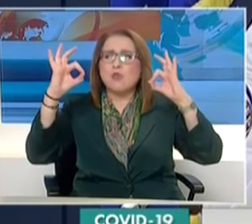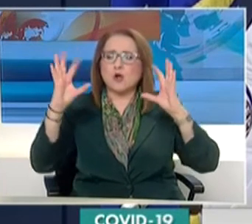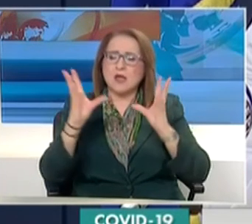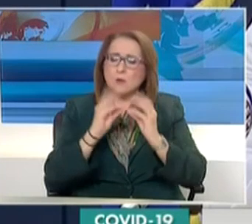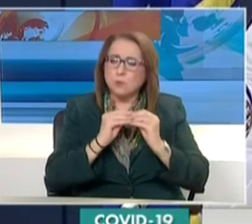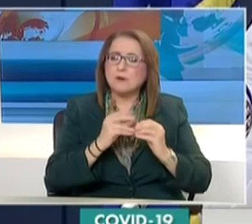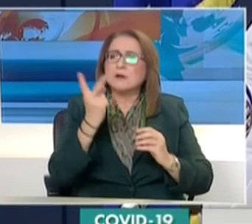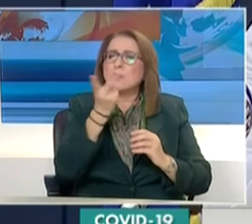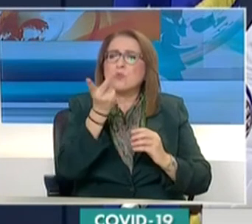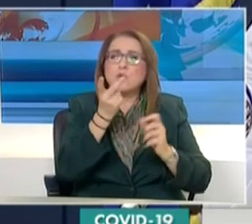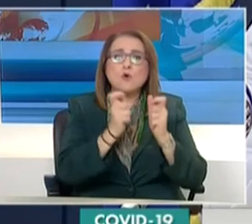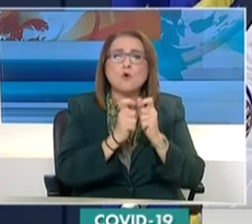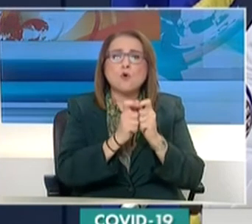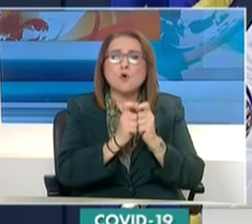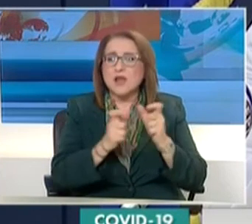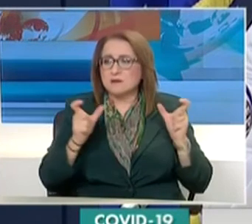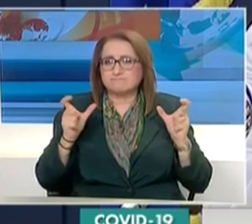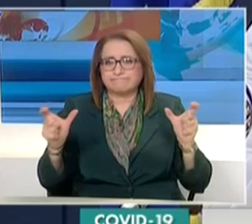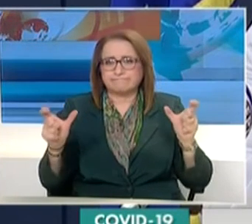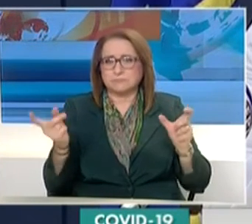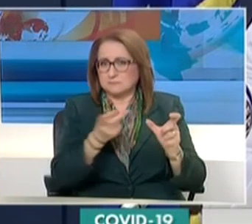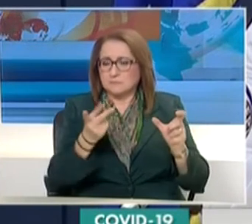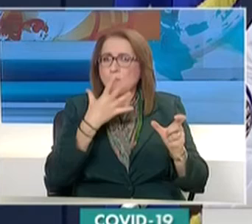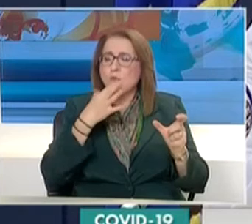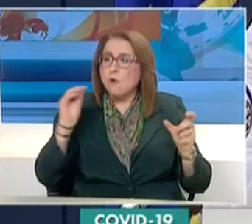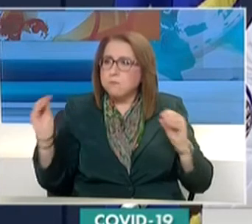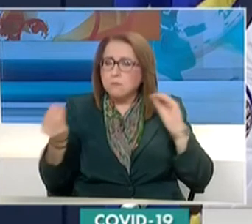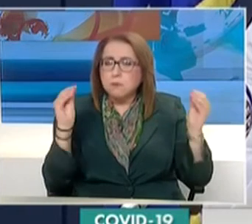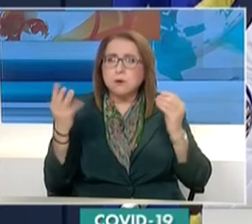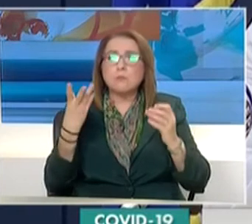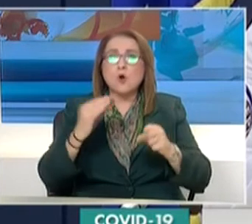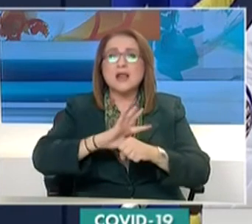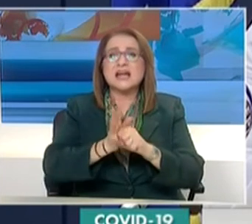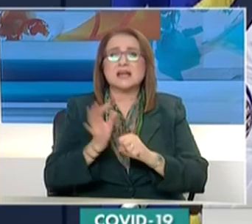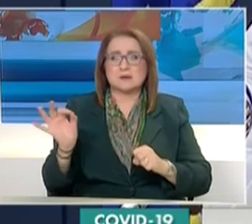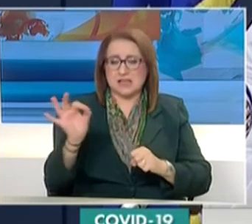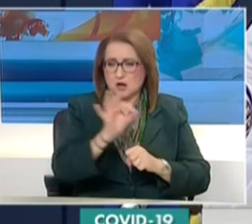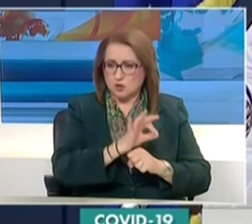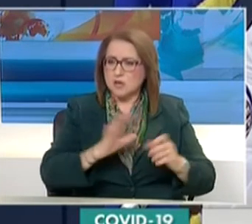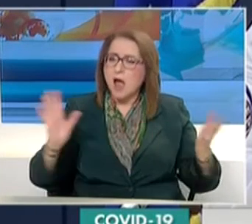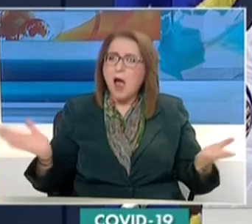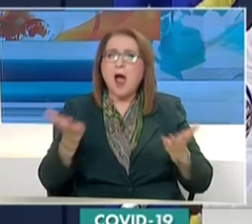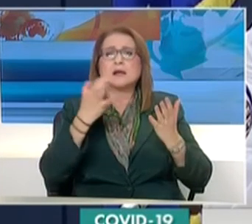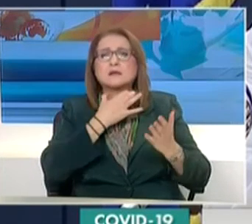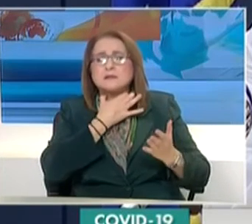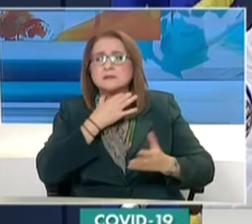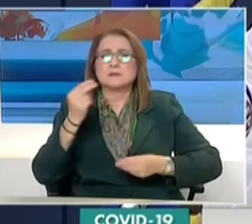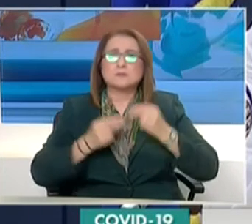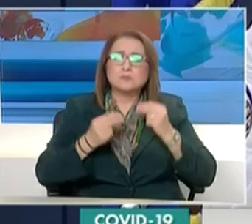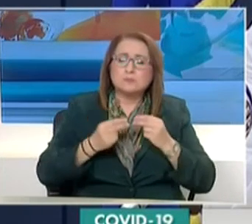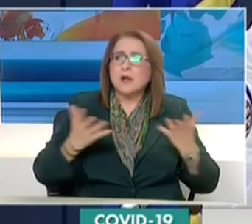τροφοδοσία, για την παροχή ειδών πρώτης ανάγκης των κατοίκων και για κάθε συνδρομή σε περιπτώσεις κατοίκων με